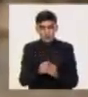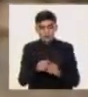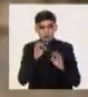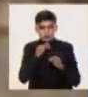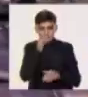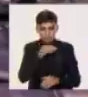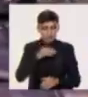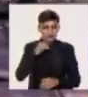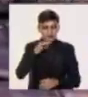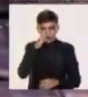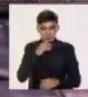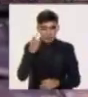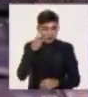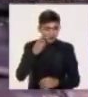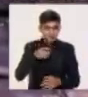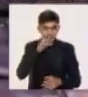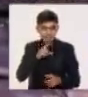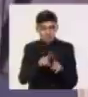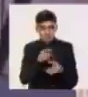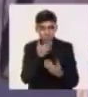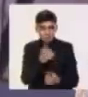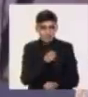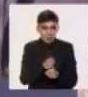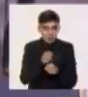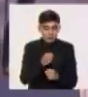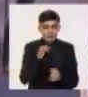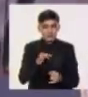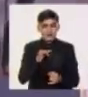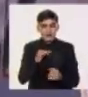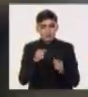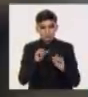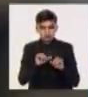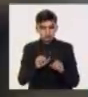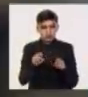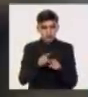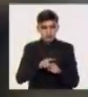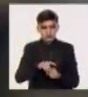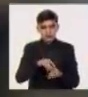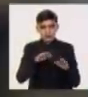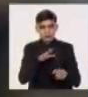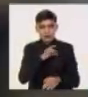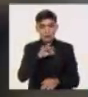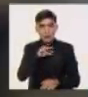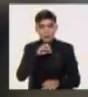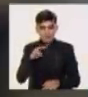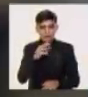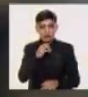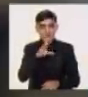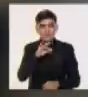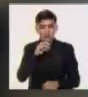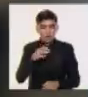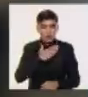Отец спиртными напитками не увлекался, работал и хорошо ухаживал за детьми. Погибший старший сын Роман Шевченко был